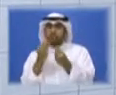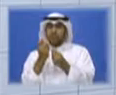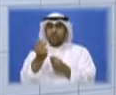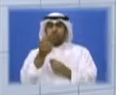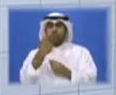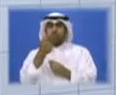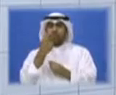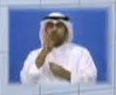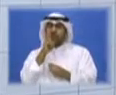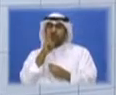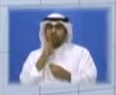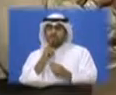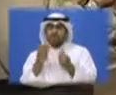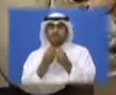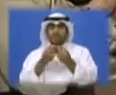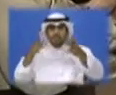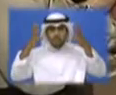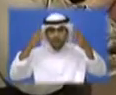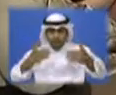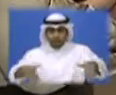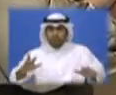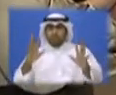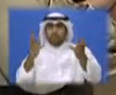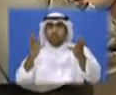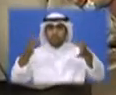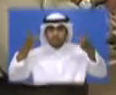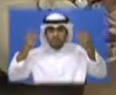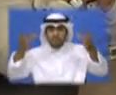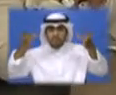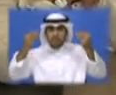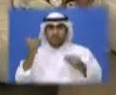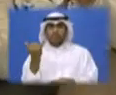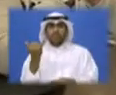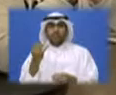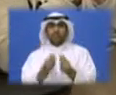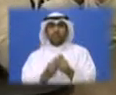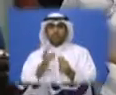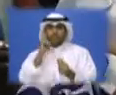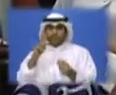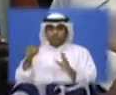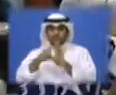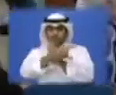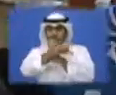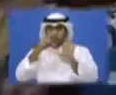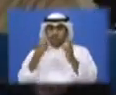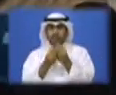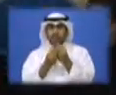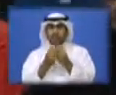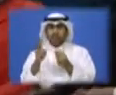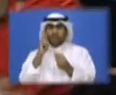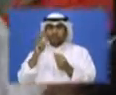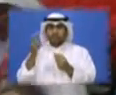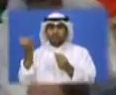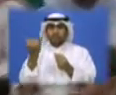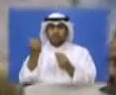أي معوقات جسدية حركية. رسائل هامة قدمت في هذه الحملة تعنى بدور الأم